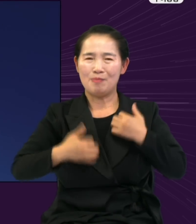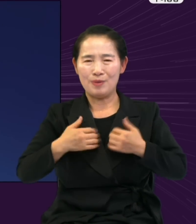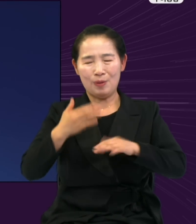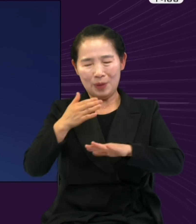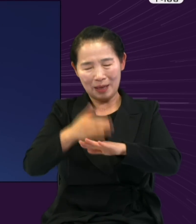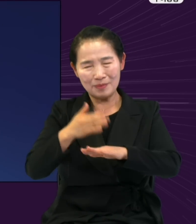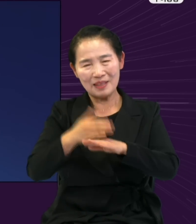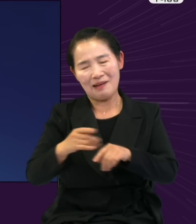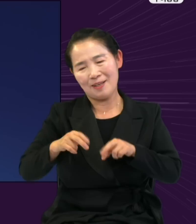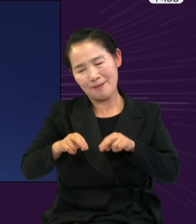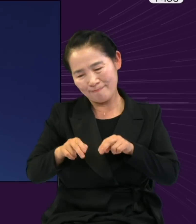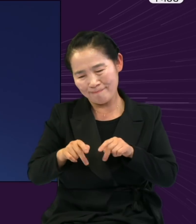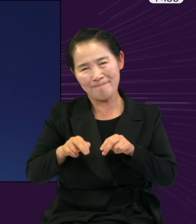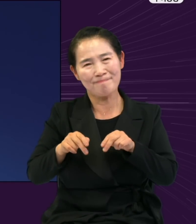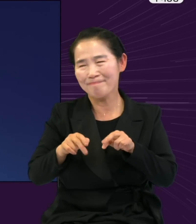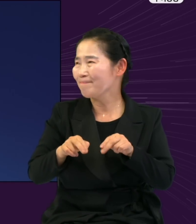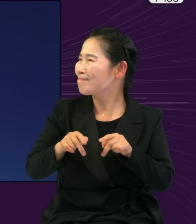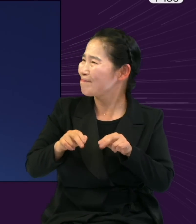때문입니다.